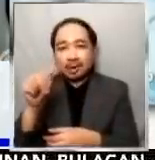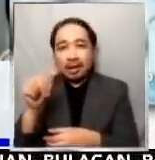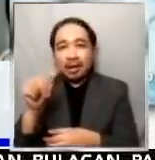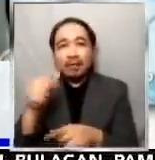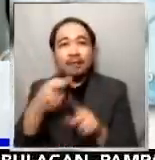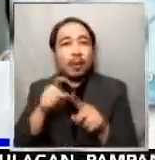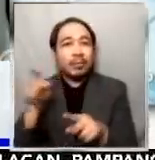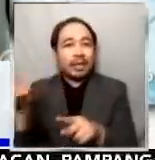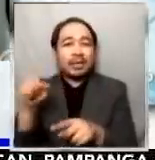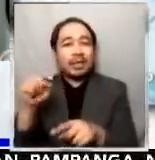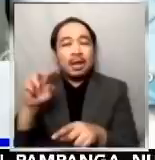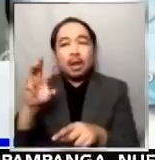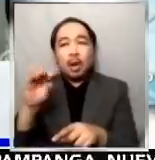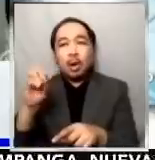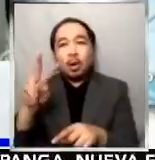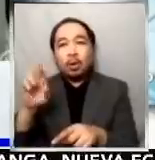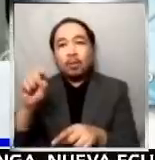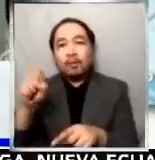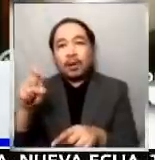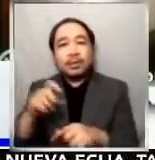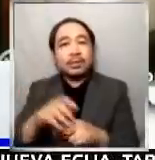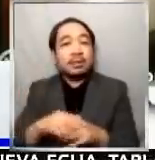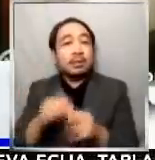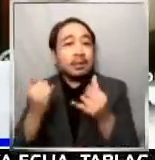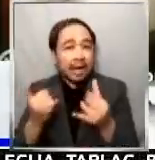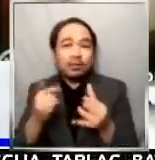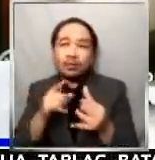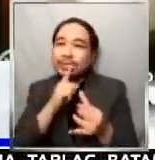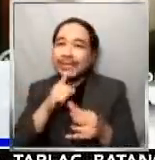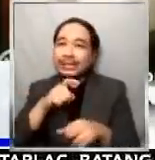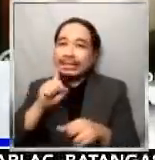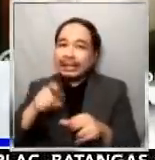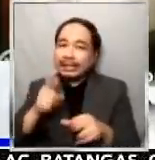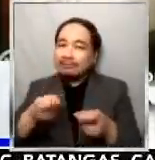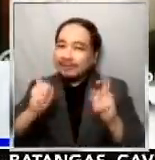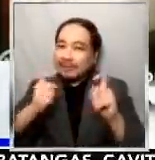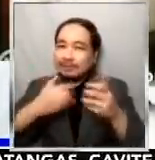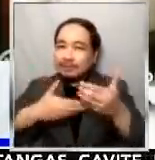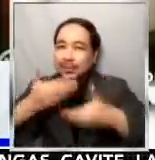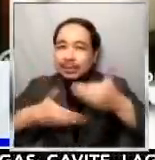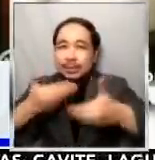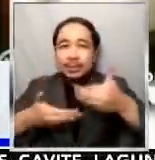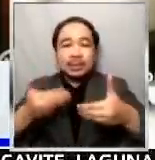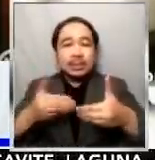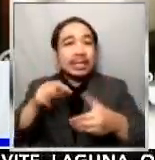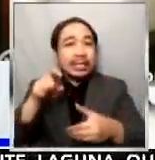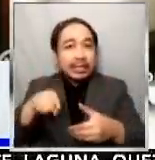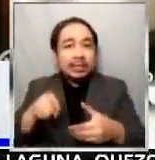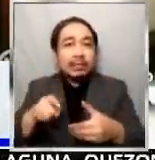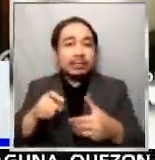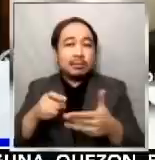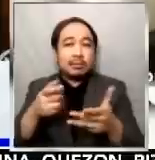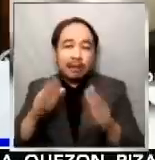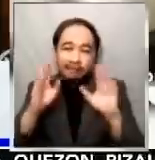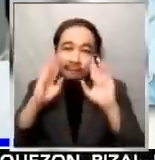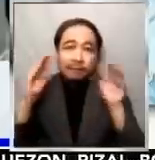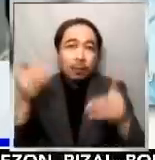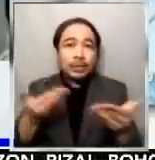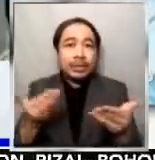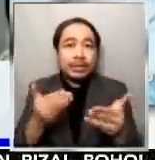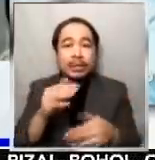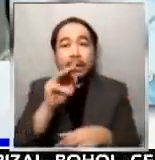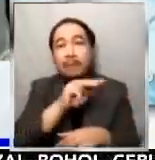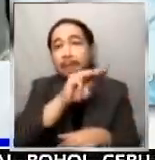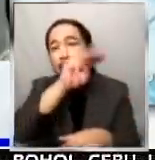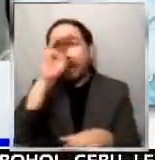are racing against time. Kailangan i-concentrate po natin yung vaccine sa Metro Manila at saka sa